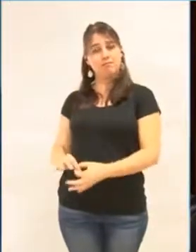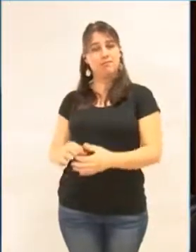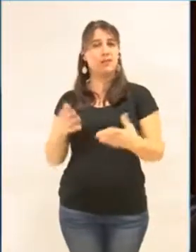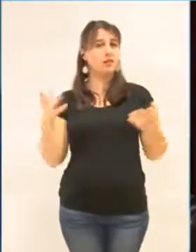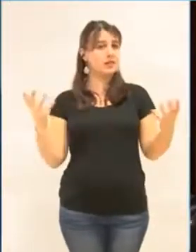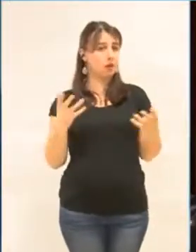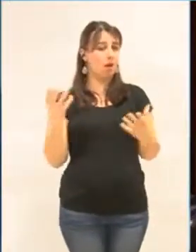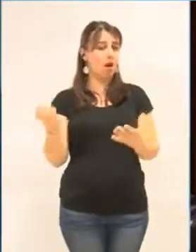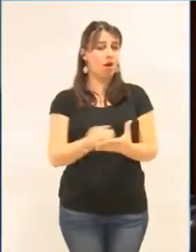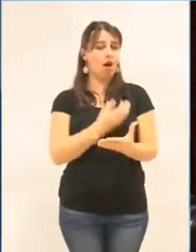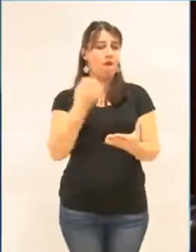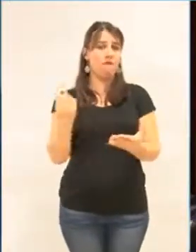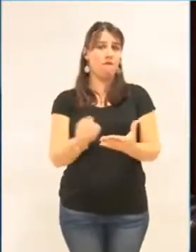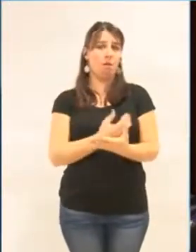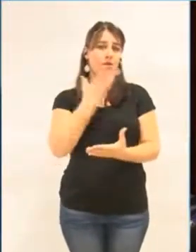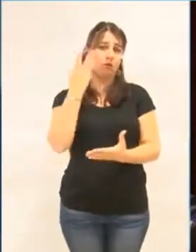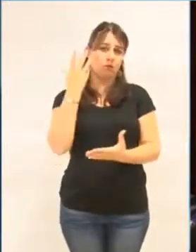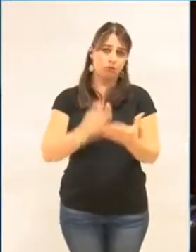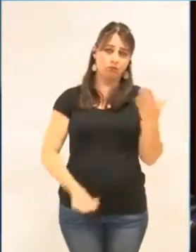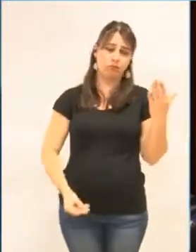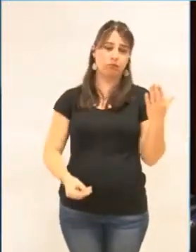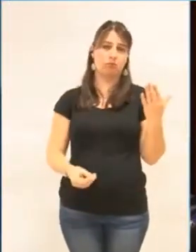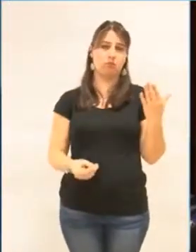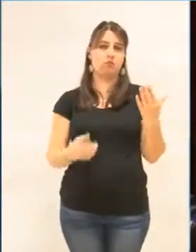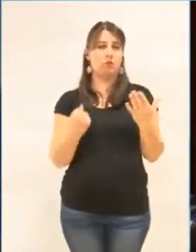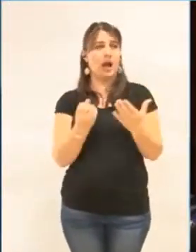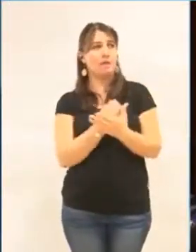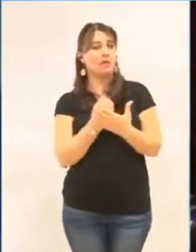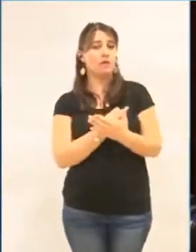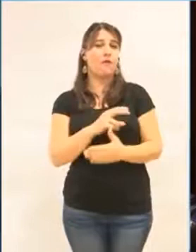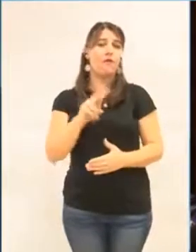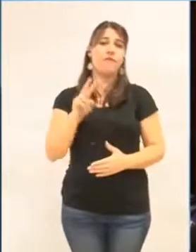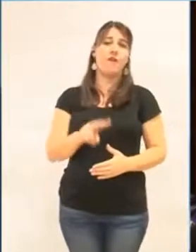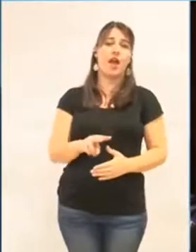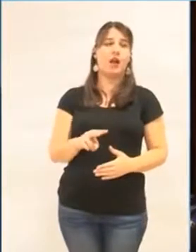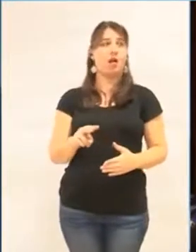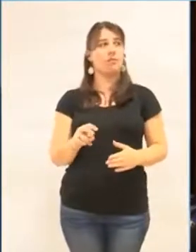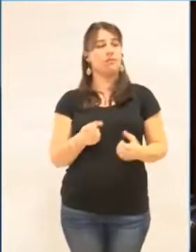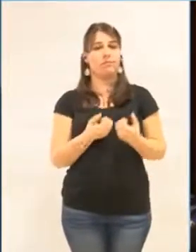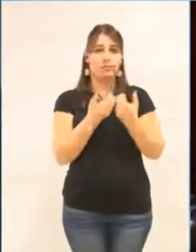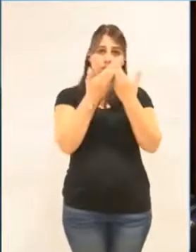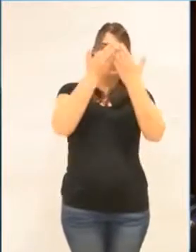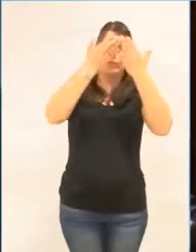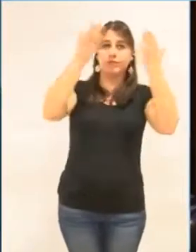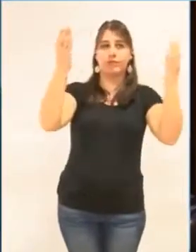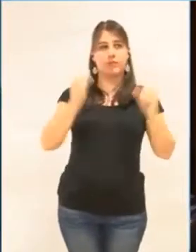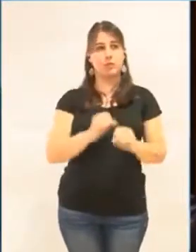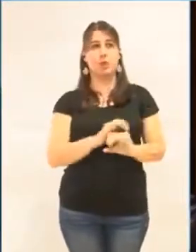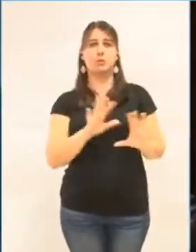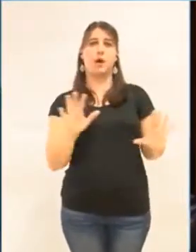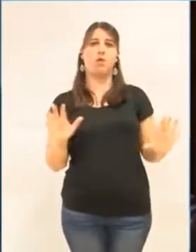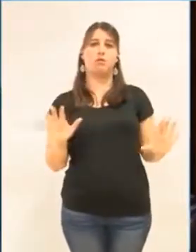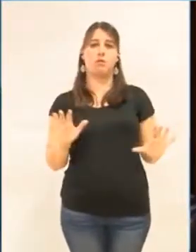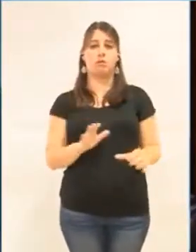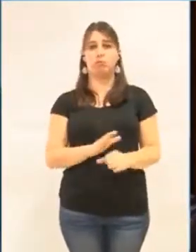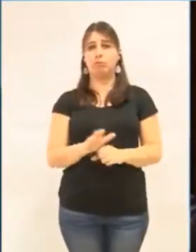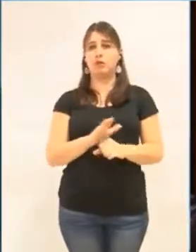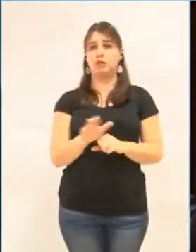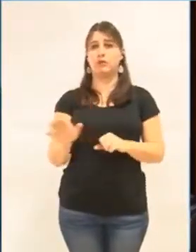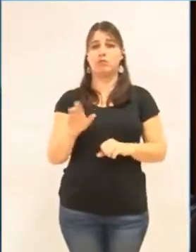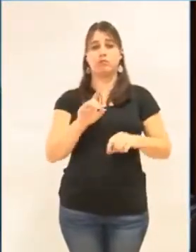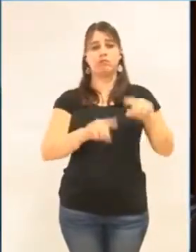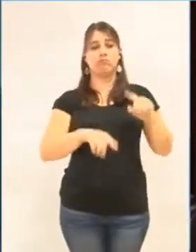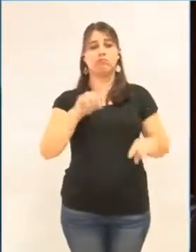l'absence d'informations réelles ou réellement transparentes ou suffisantes qui a été celle des élus